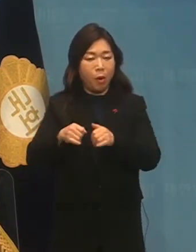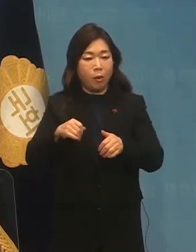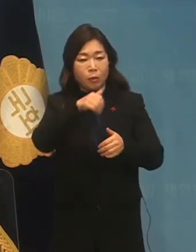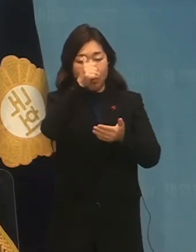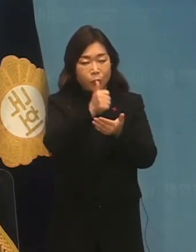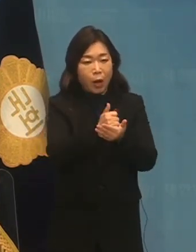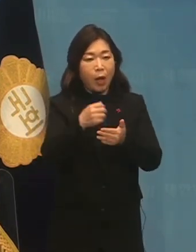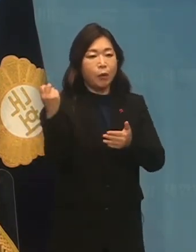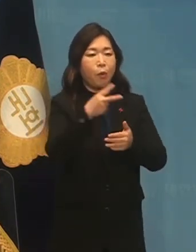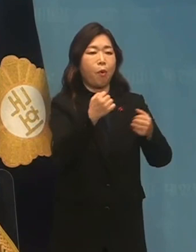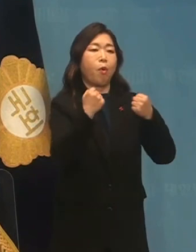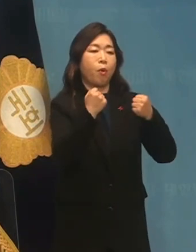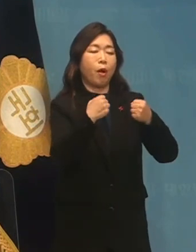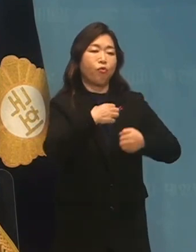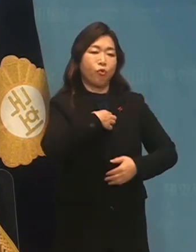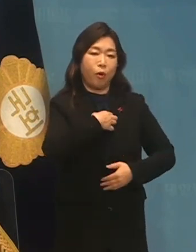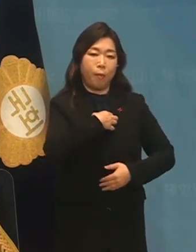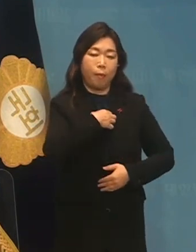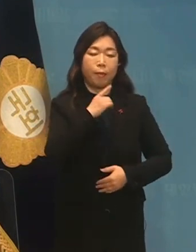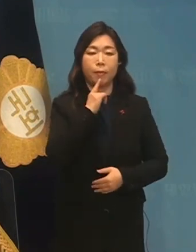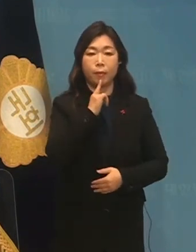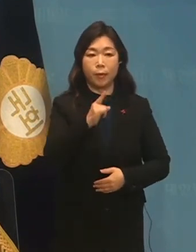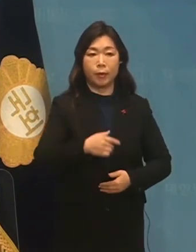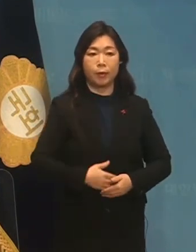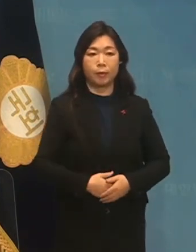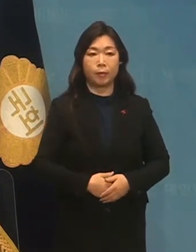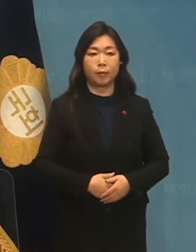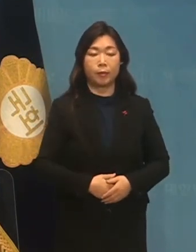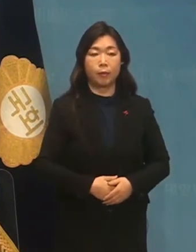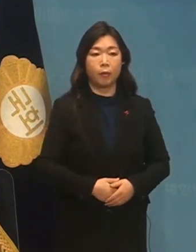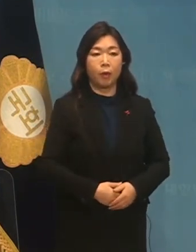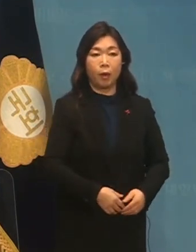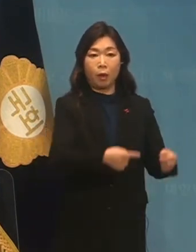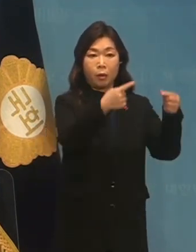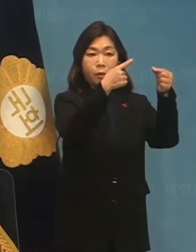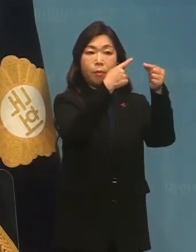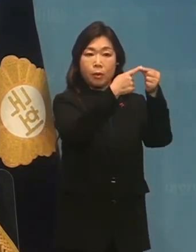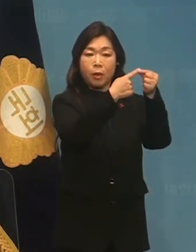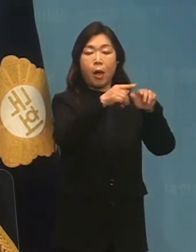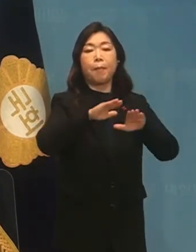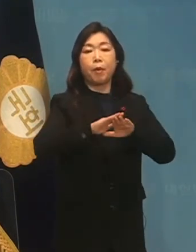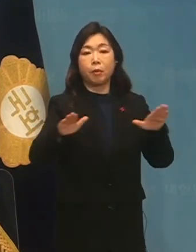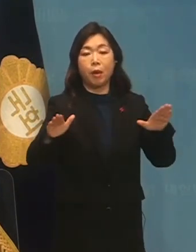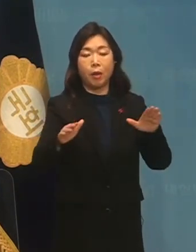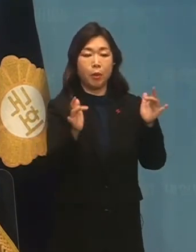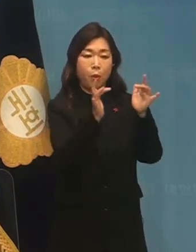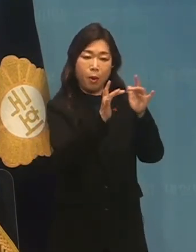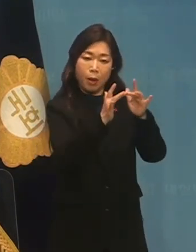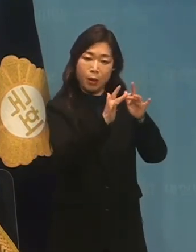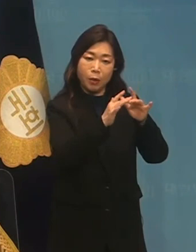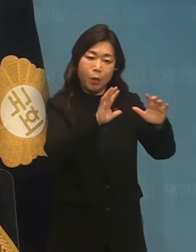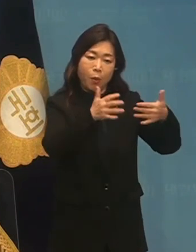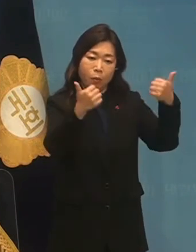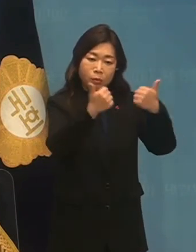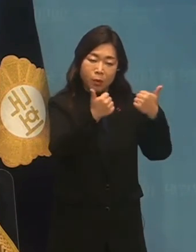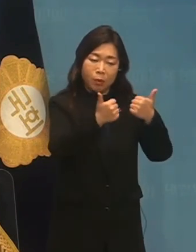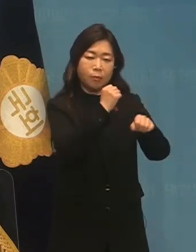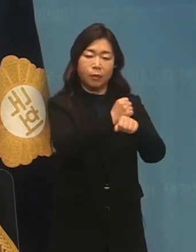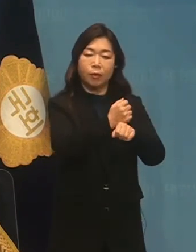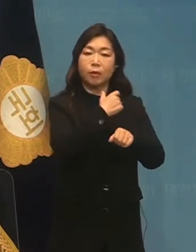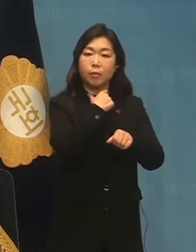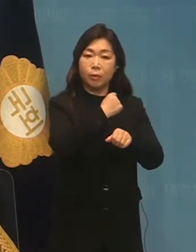재생산 관련 건강 위협입니다. 첫째, 평등한 온라인 공론장을